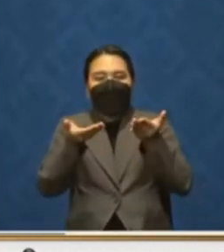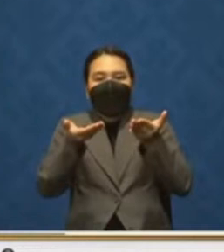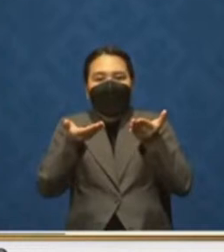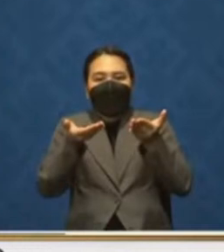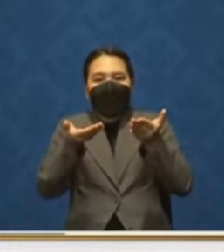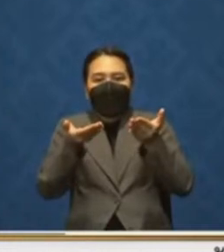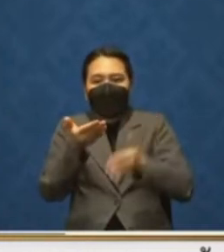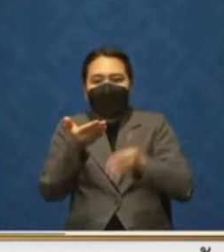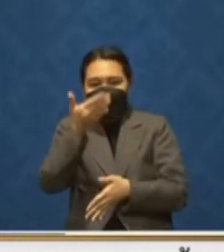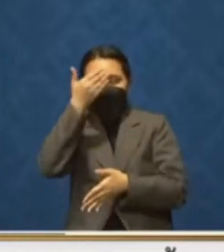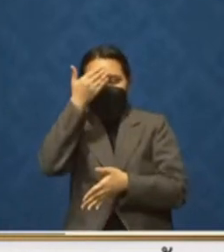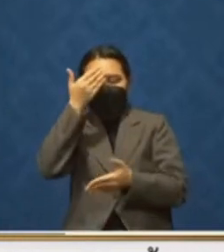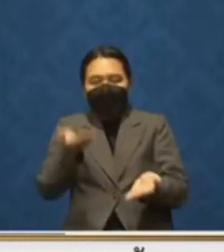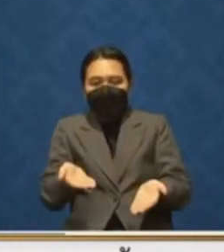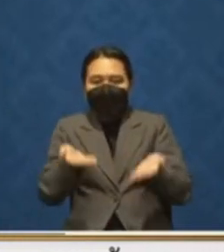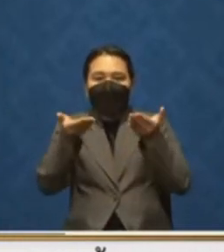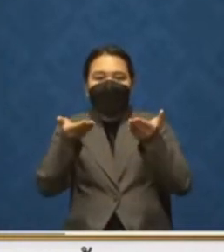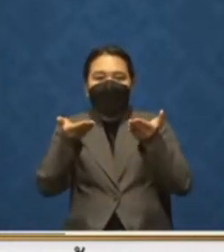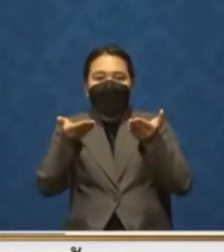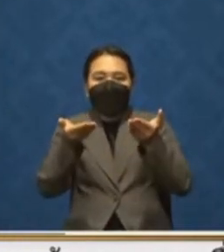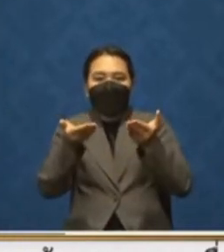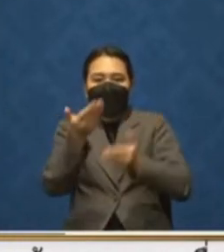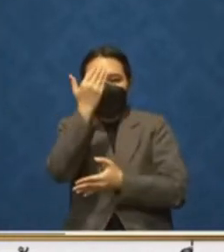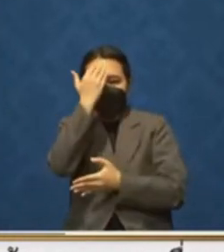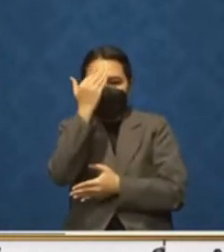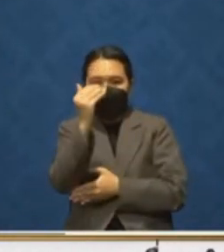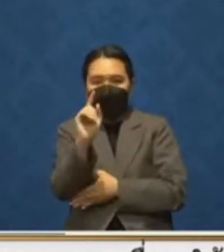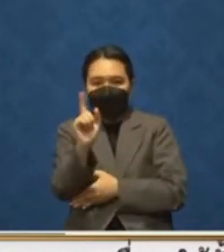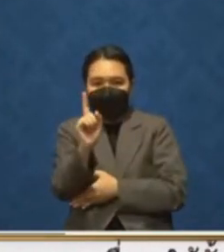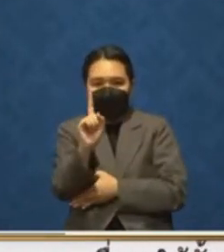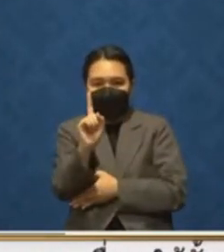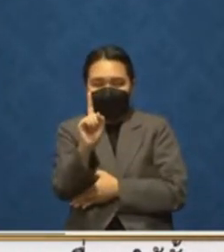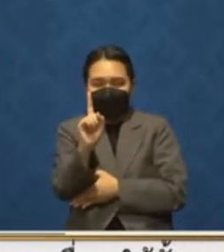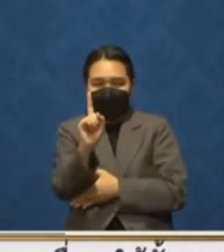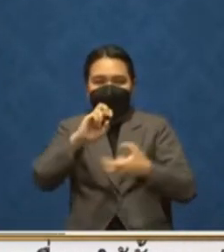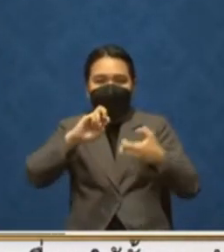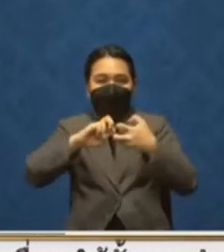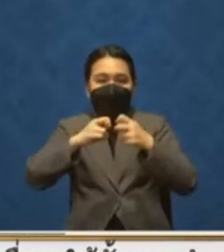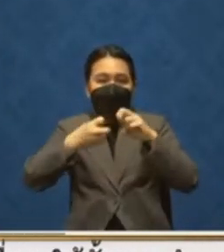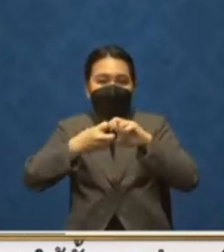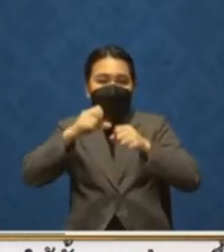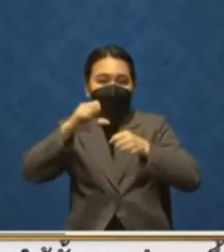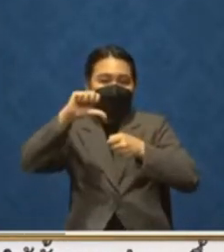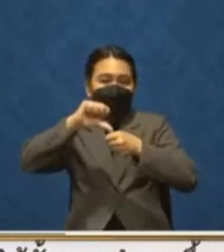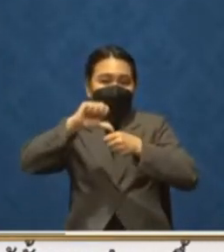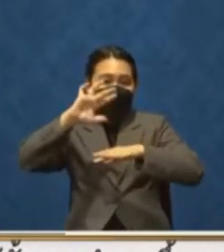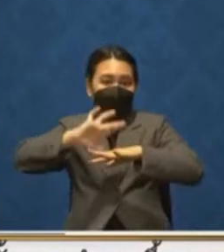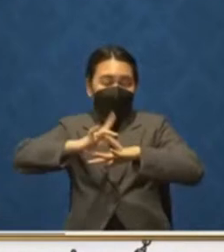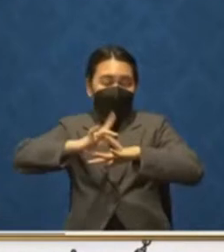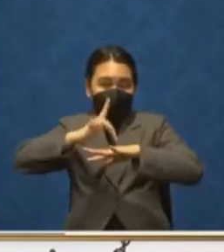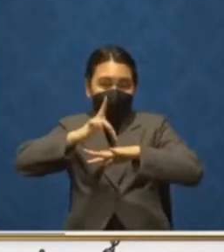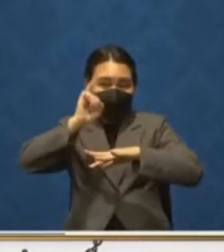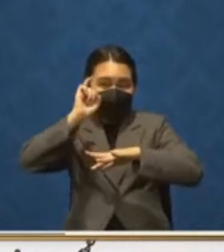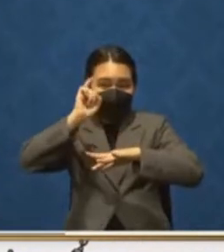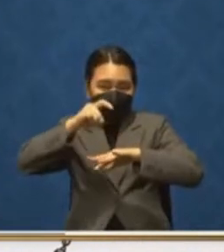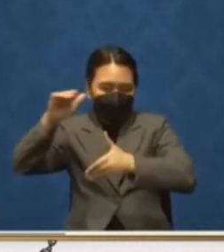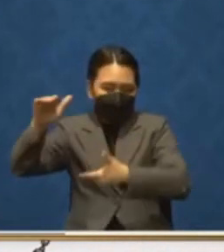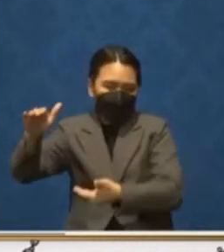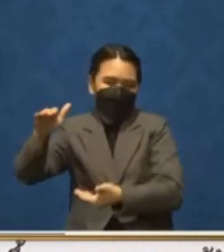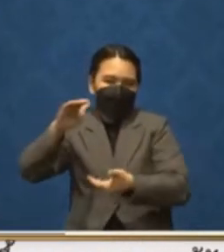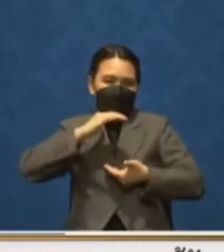ช่วงหลังจากเทพการที่เรียกว่าก๊าซธรรมชาติต้องนำเข้ามากขึ้น